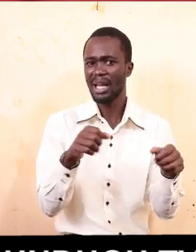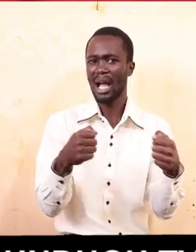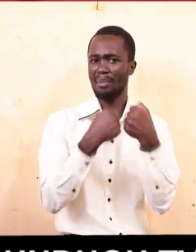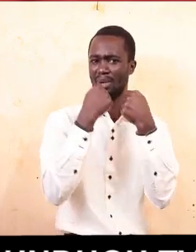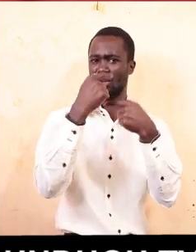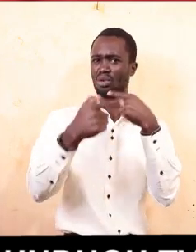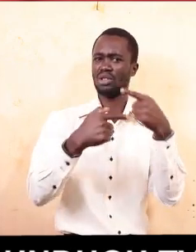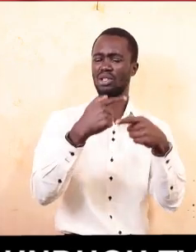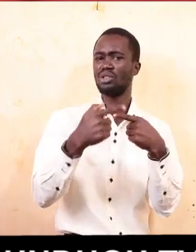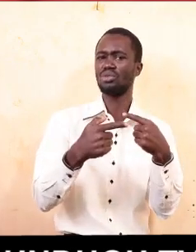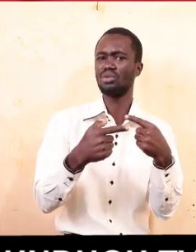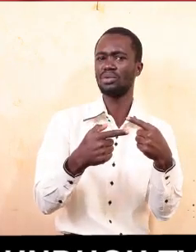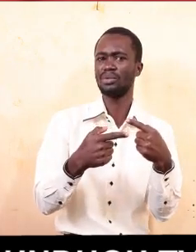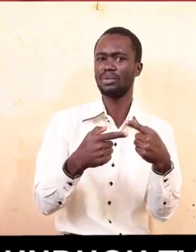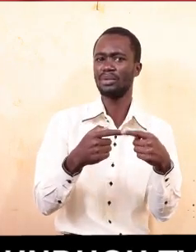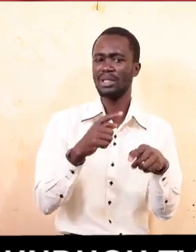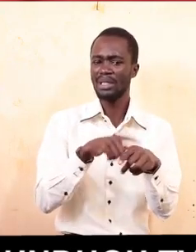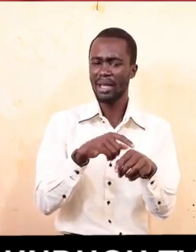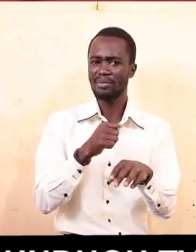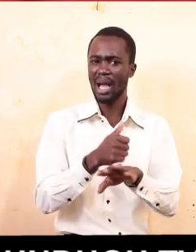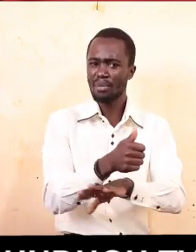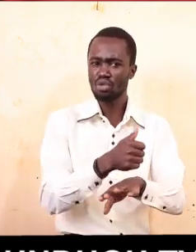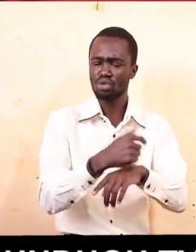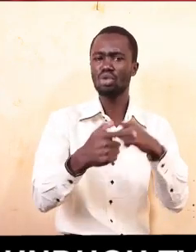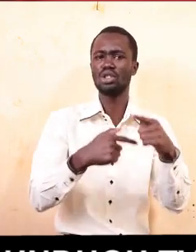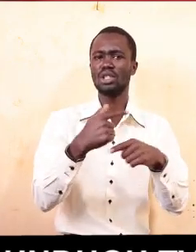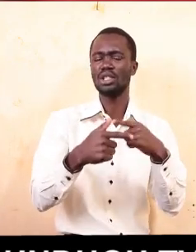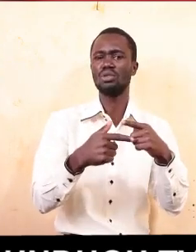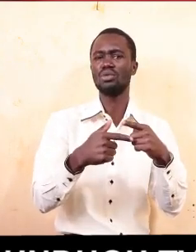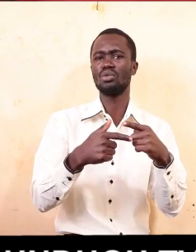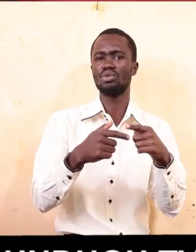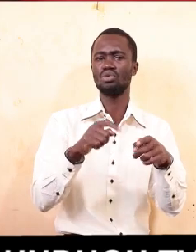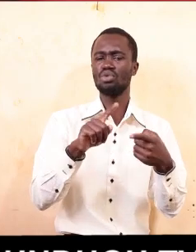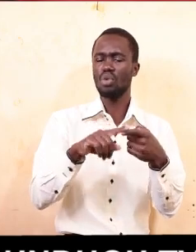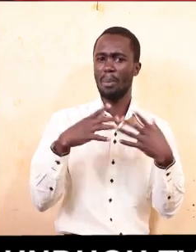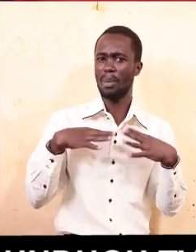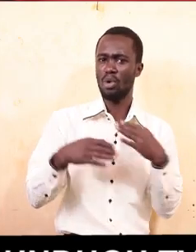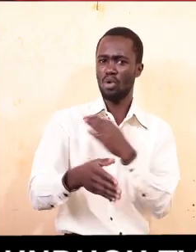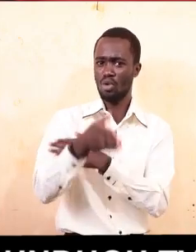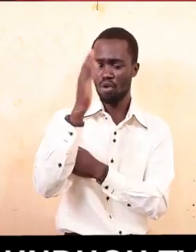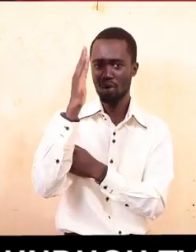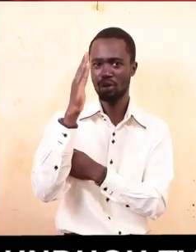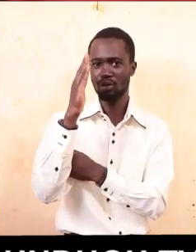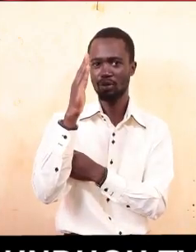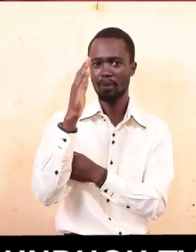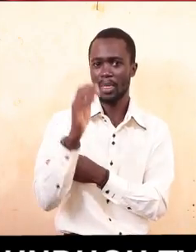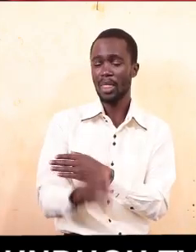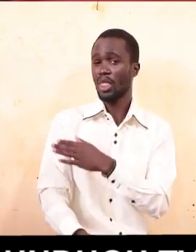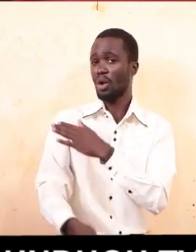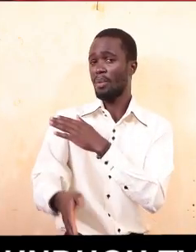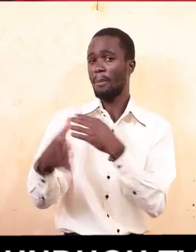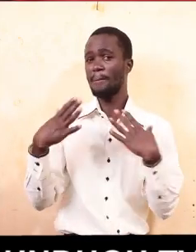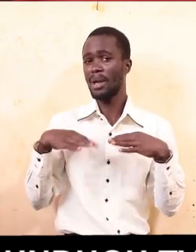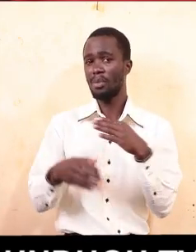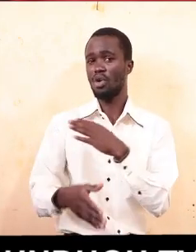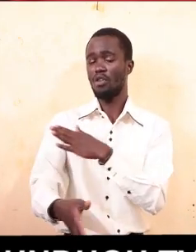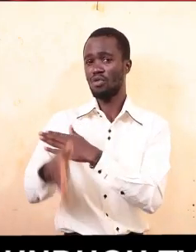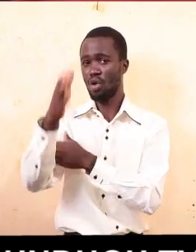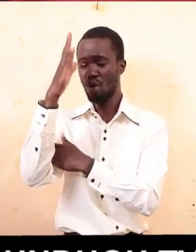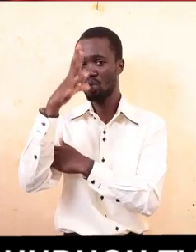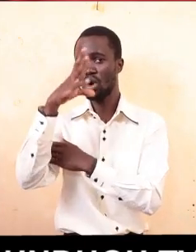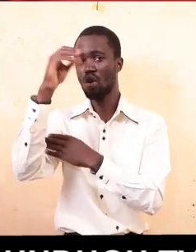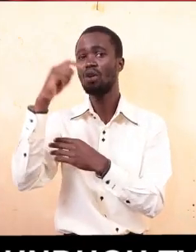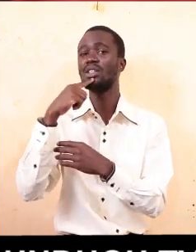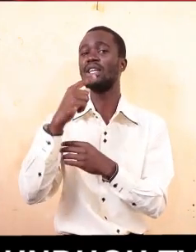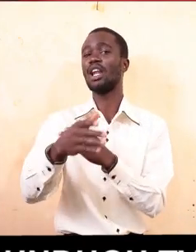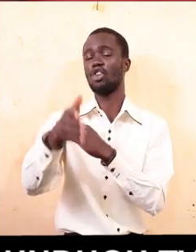wakiendelea kuwadhulumu watu wake, watu watamkimbilia Bwana,